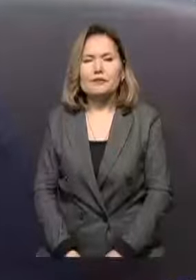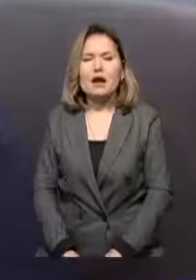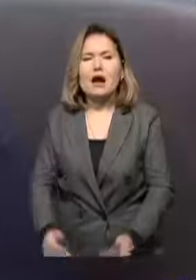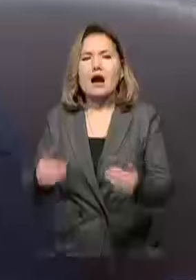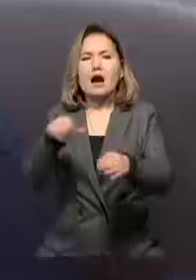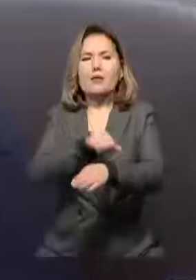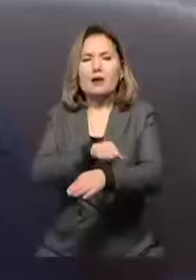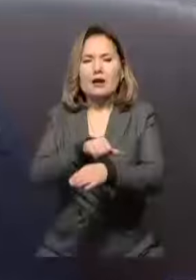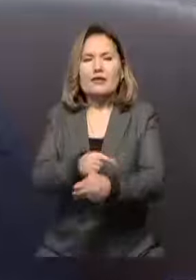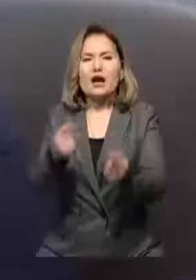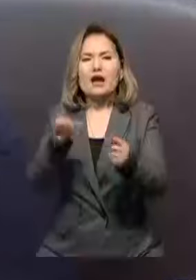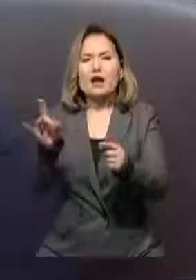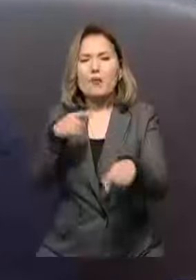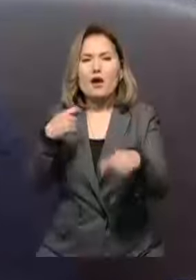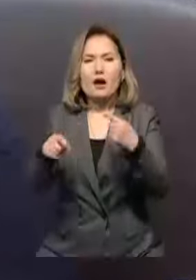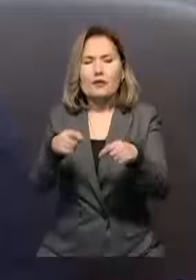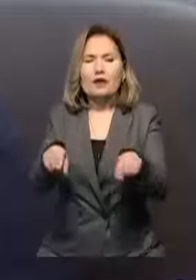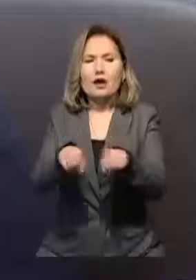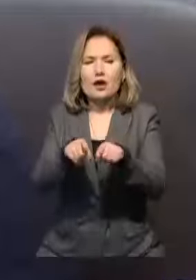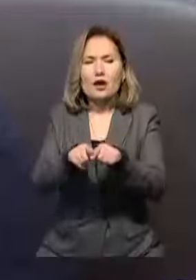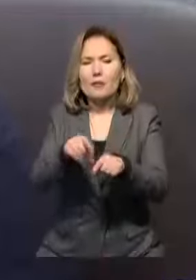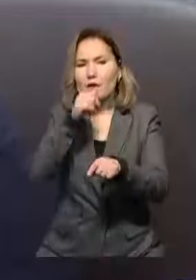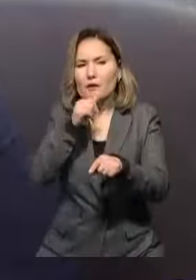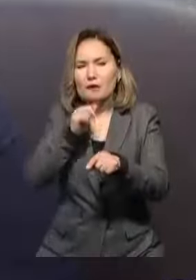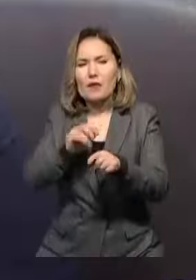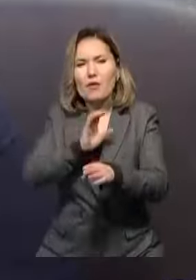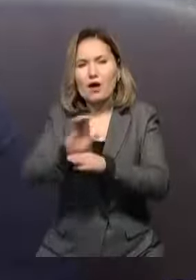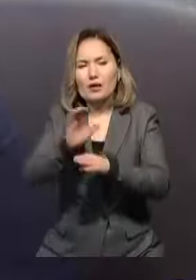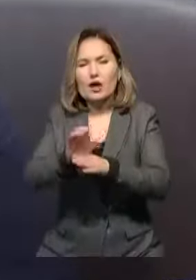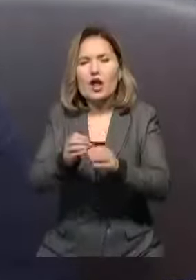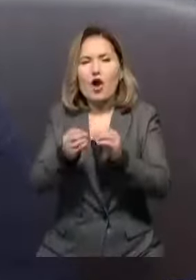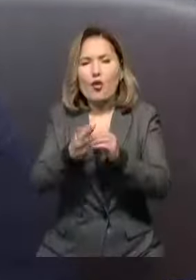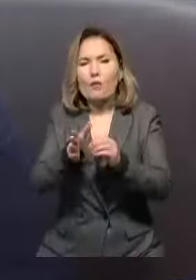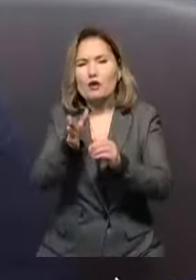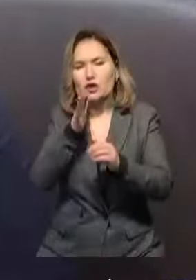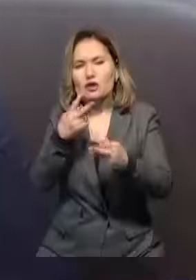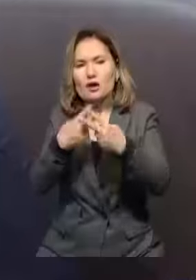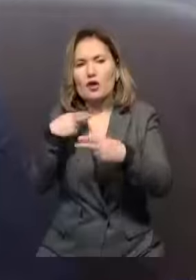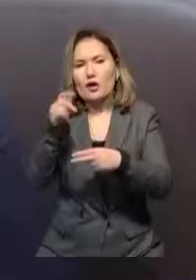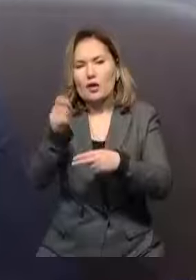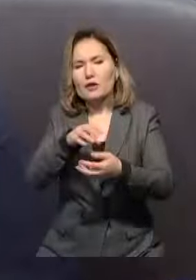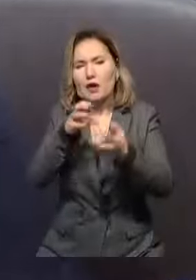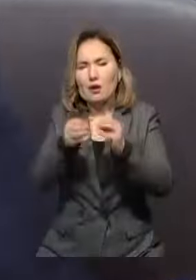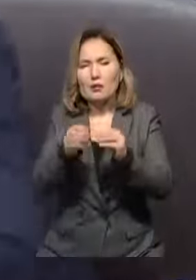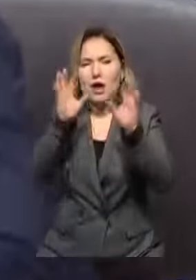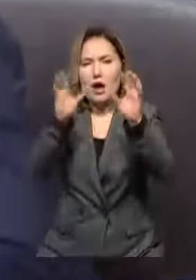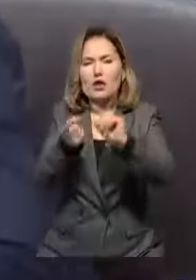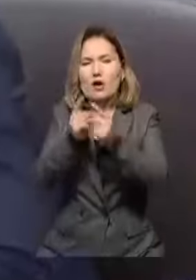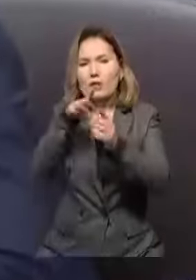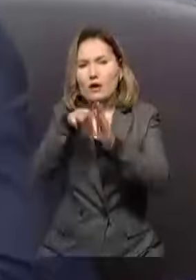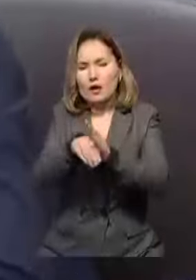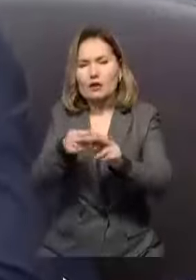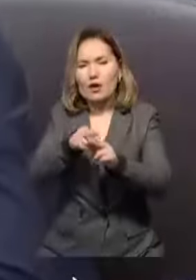Қазір есірткіні аса ірі көлемде саудалау мақсатында өндіріс ұйымдастырғаны үшін 10-15 жылдық санкция қолданылады. Ұсынылып отырған өзгерту